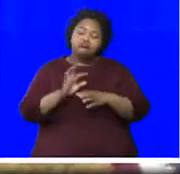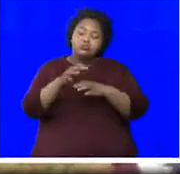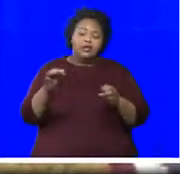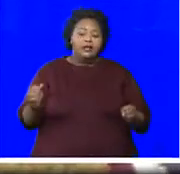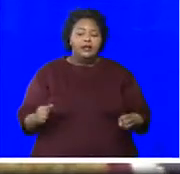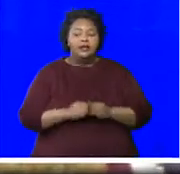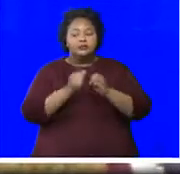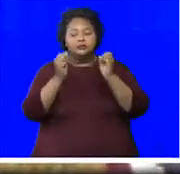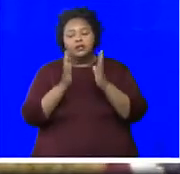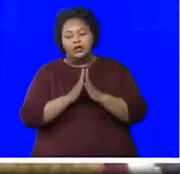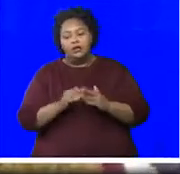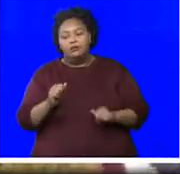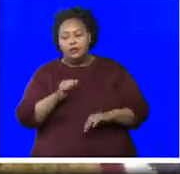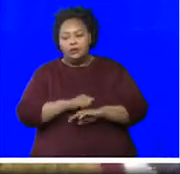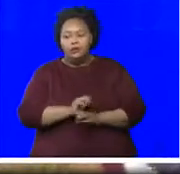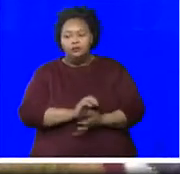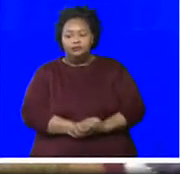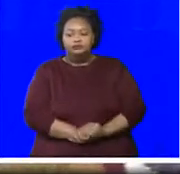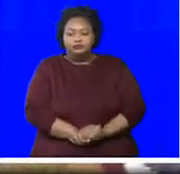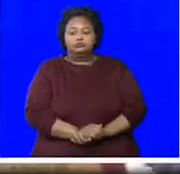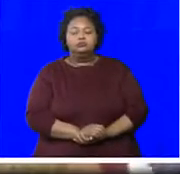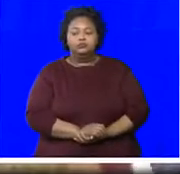Sisive senkambeni nje siphumile.